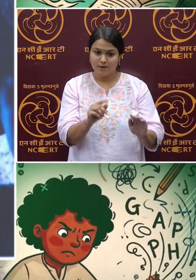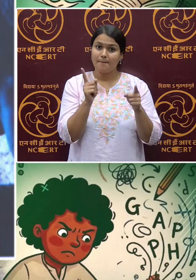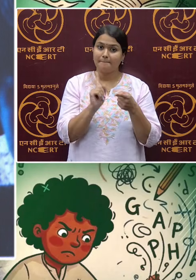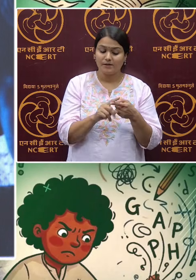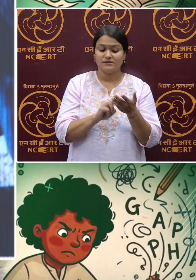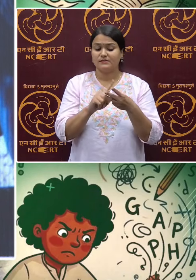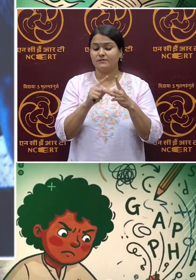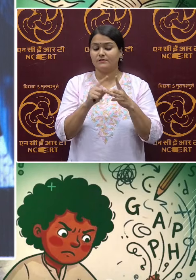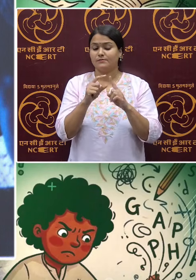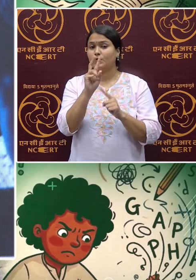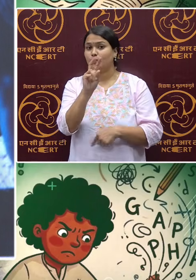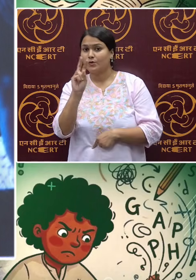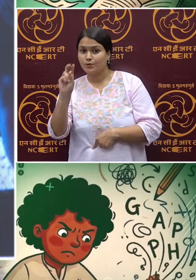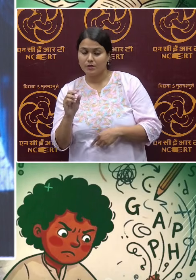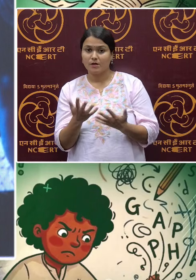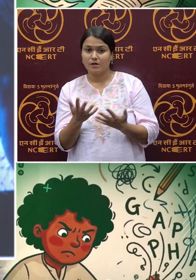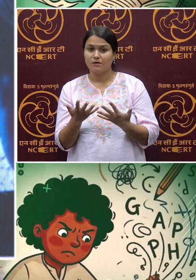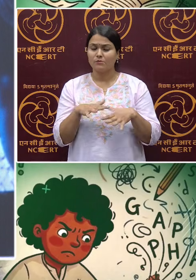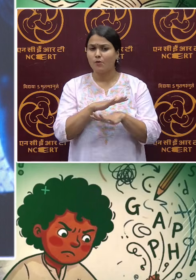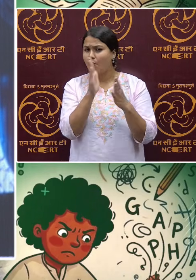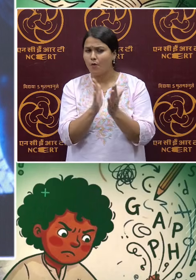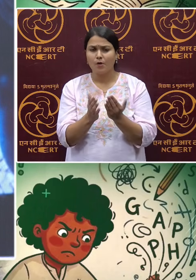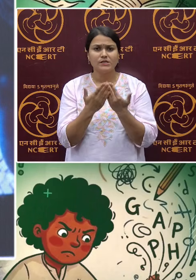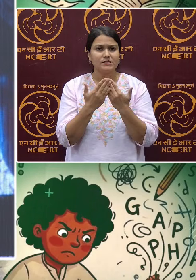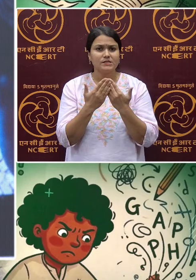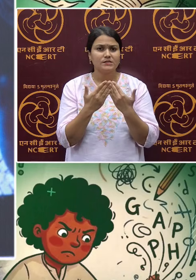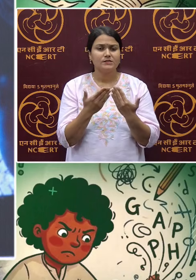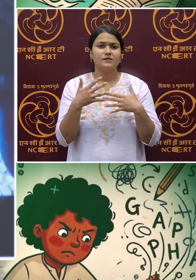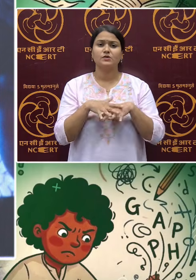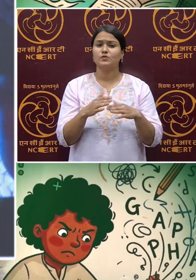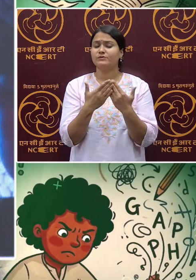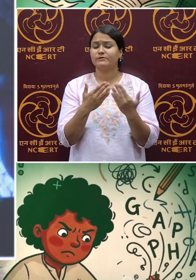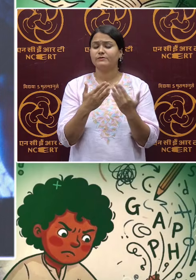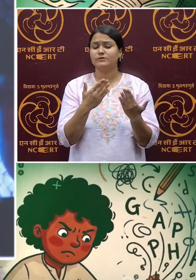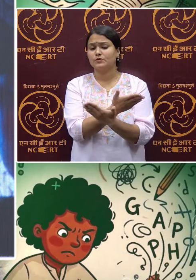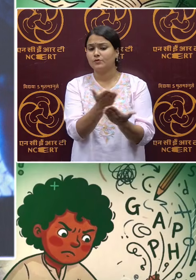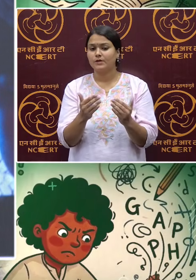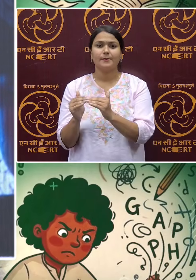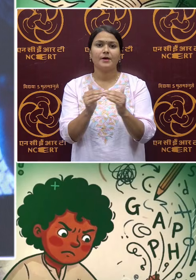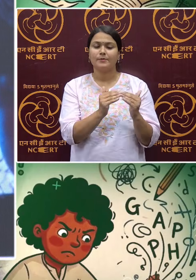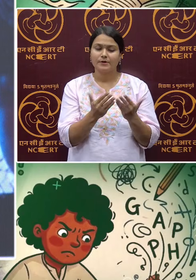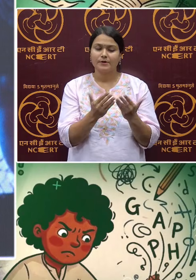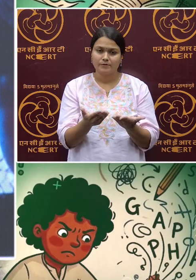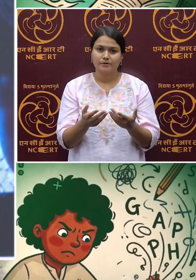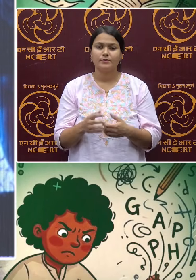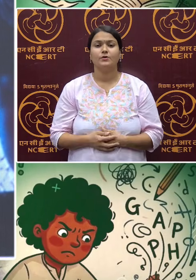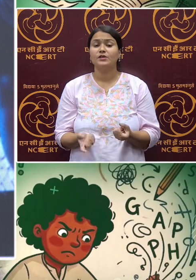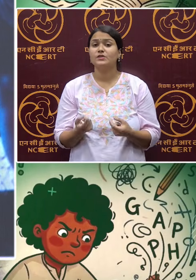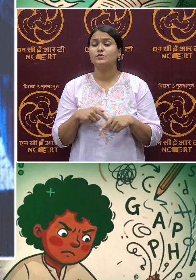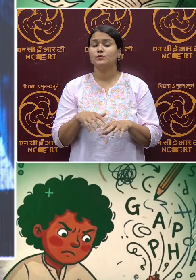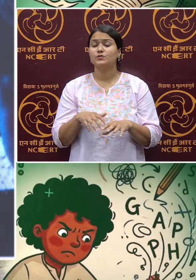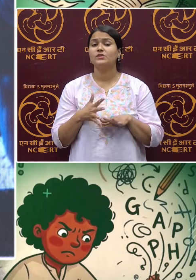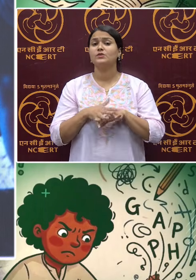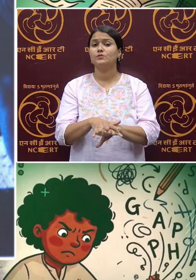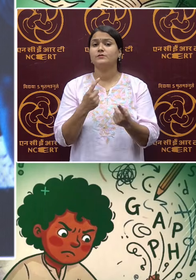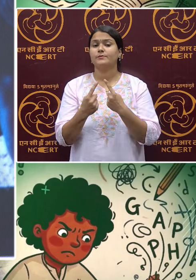2020 talks about a blended mode of learning and providing inclusive education to all. हम equity की बात करते हैं, inclusivity की बात करते हैं, और वहाँ पर